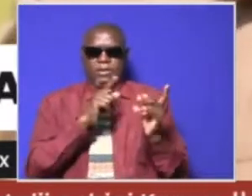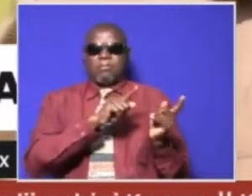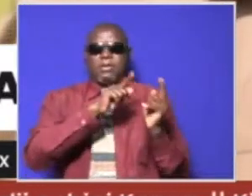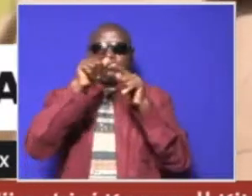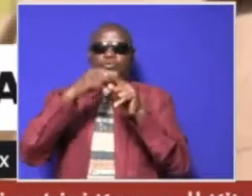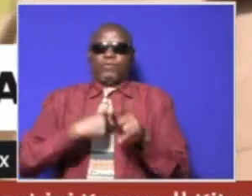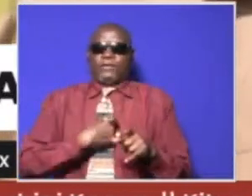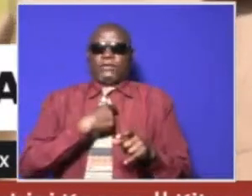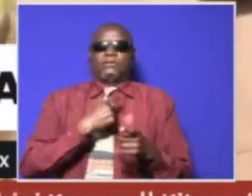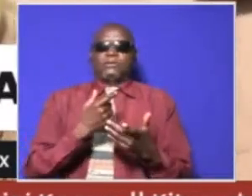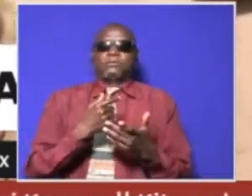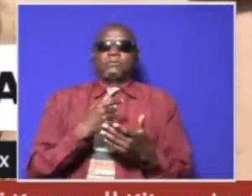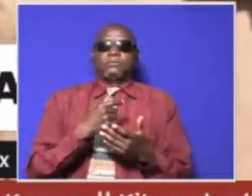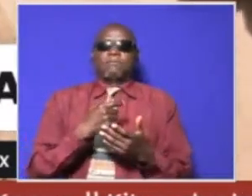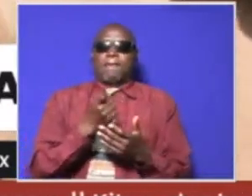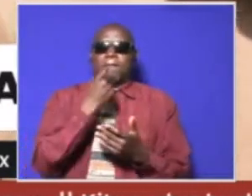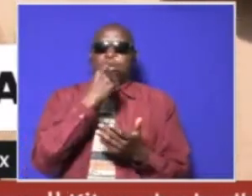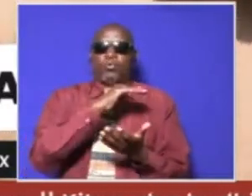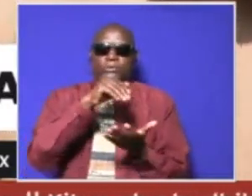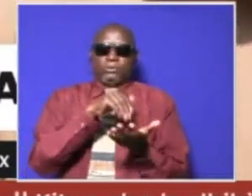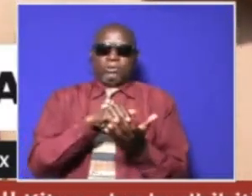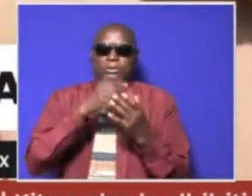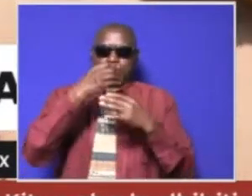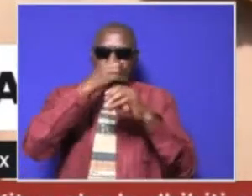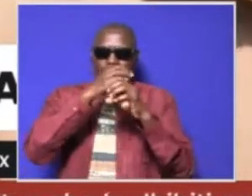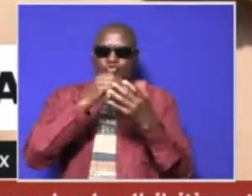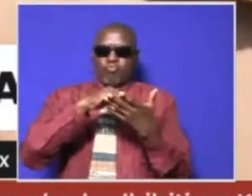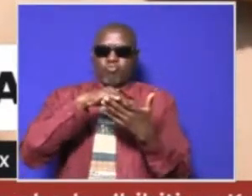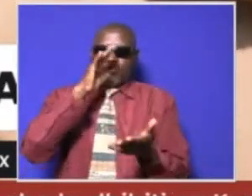ili apate kuangaliwa zaidi na apate matibabu kwa haraka.